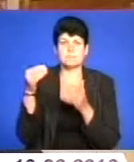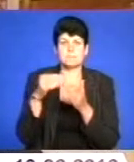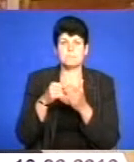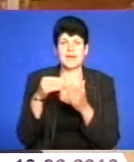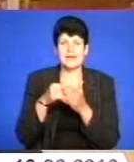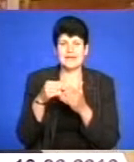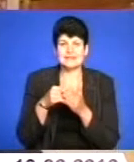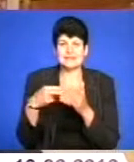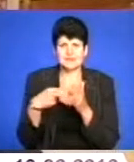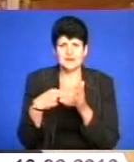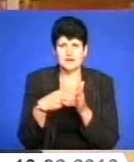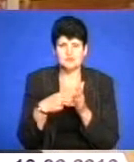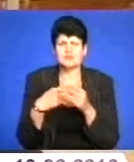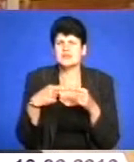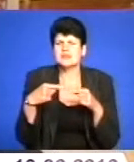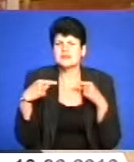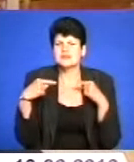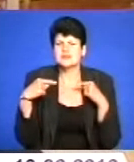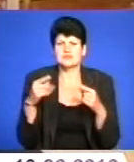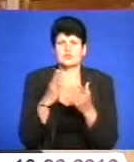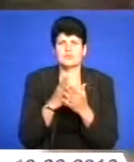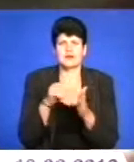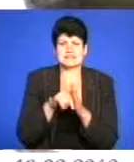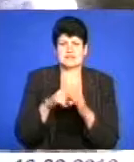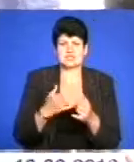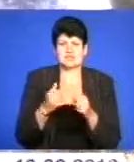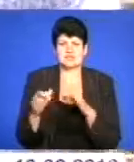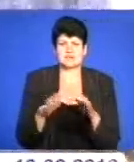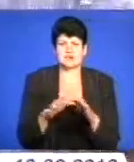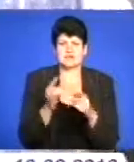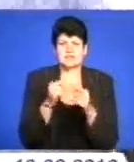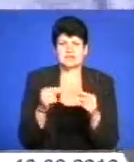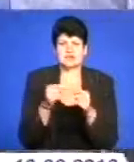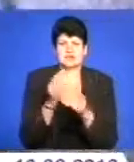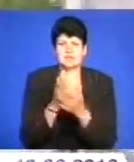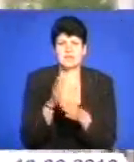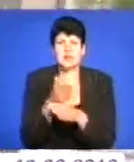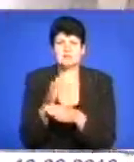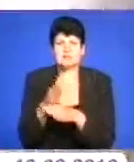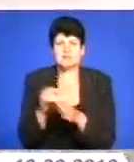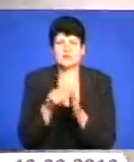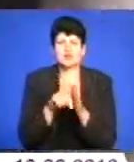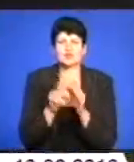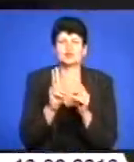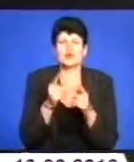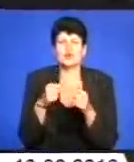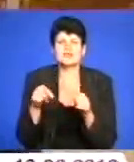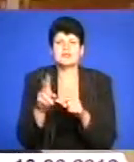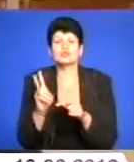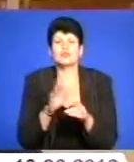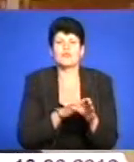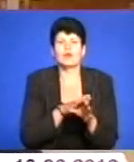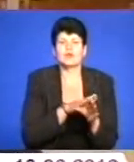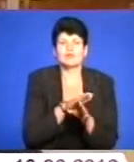а також інші речі, які мають значення для справи. Вони чітко мали розподілені ролі, хто організатор, хто виконавець.